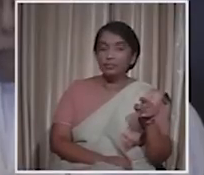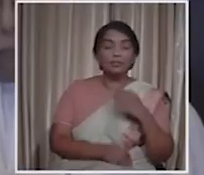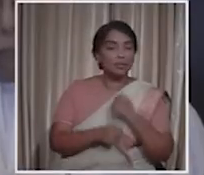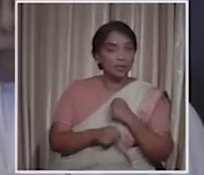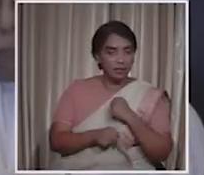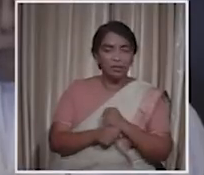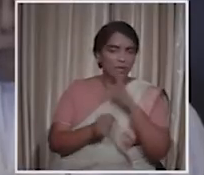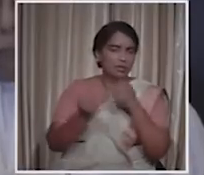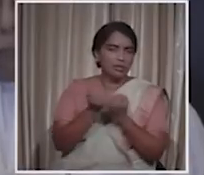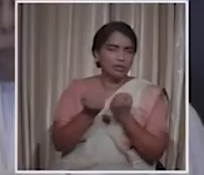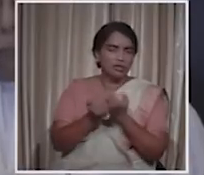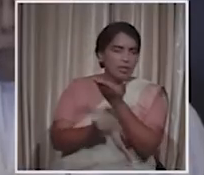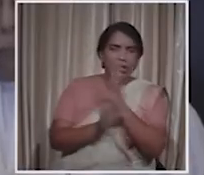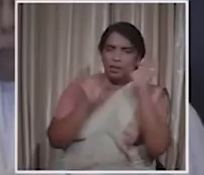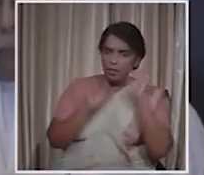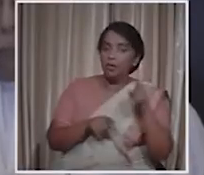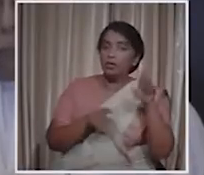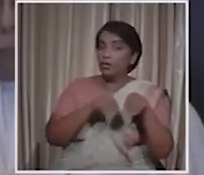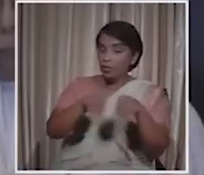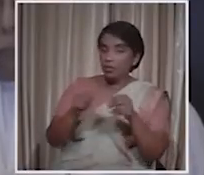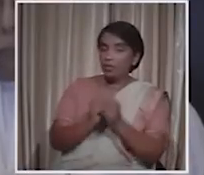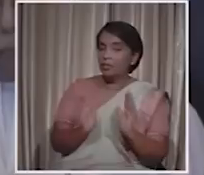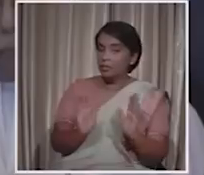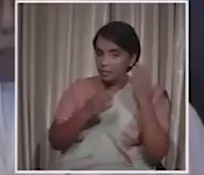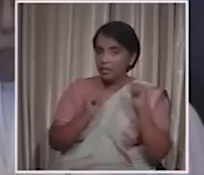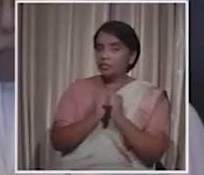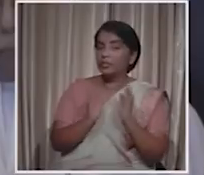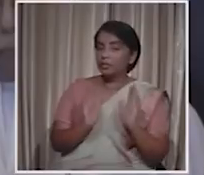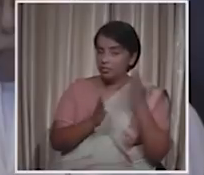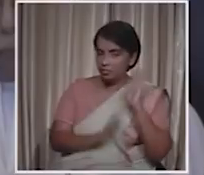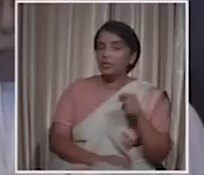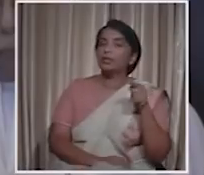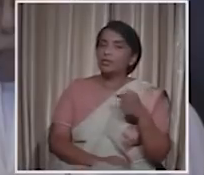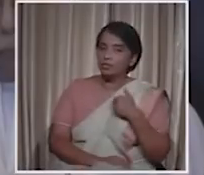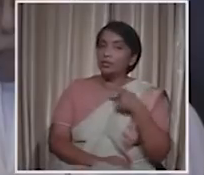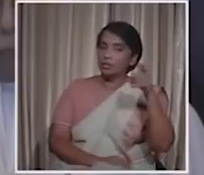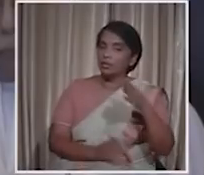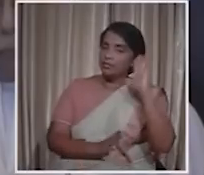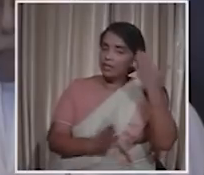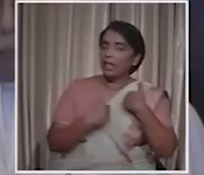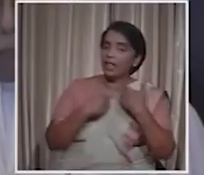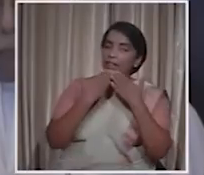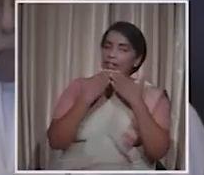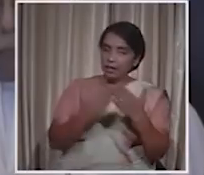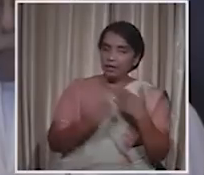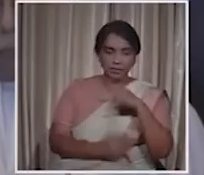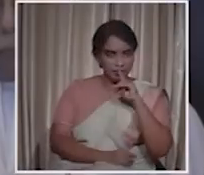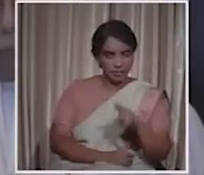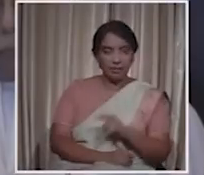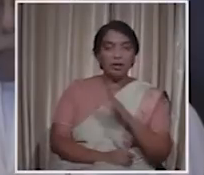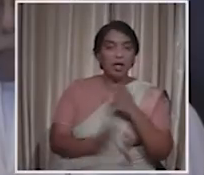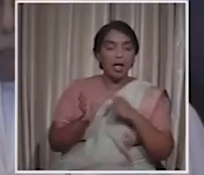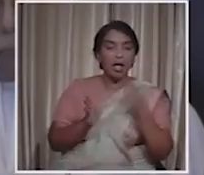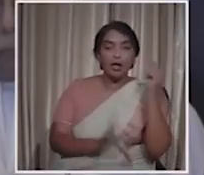රජයෙන් කිසිදු සහයක් නොඉල්ලා එවැනි ගොවි පොළවල් පිහිටවීමේ කටයුතු කිරීම පිළිබඳ මම ඔවුන්ට විශේෂ ස්තුතිය පුද කරනවා.